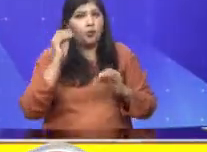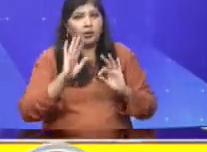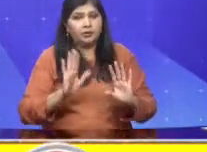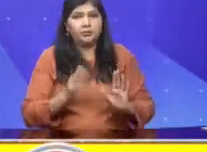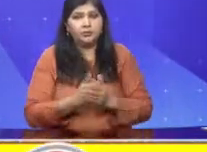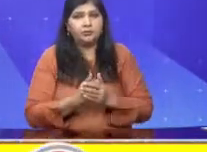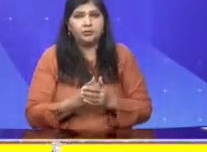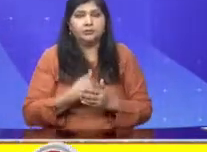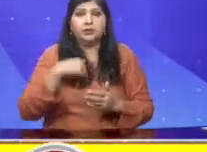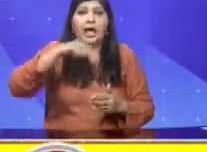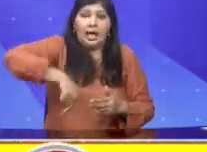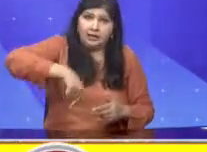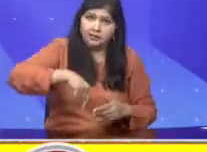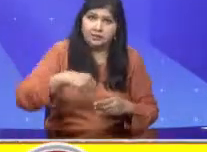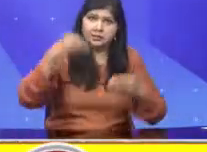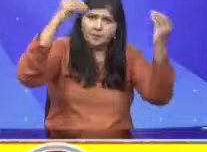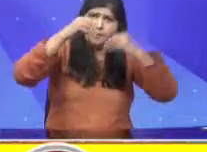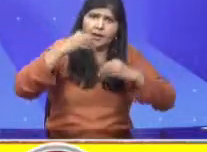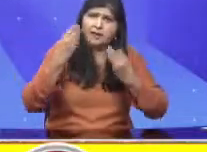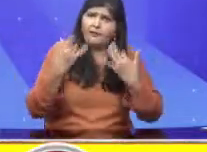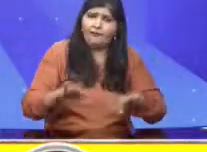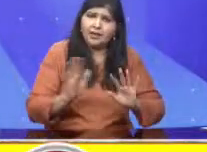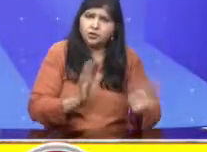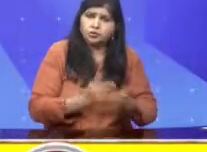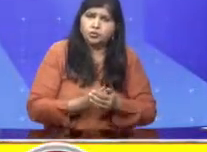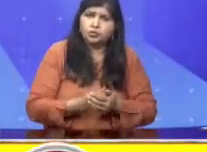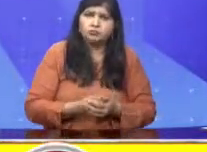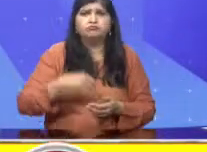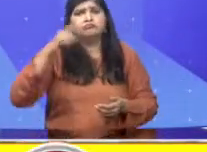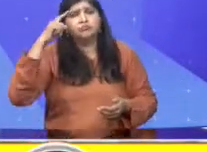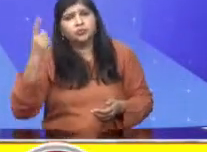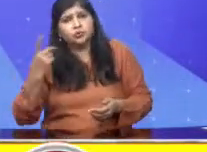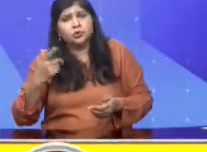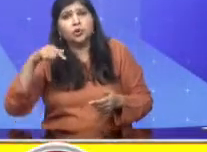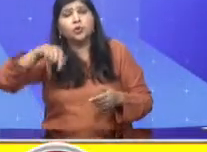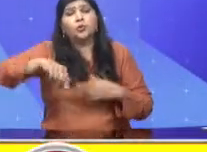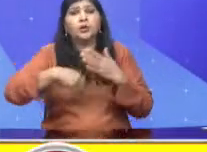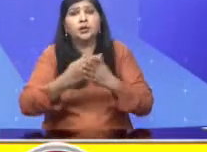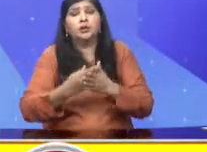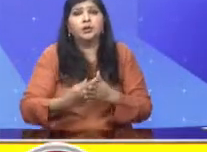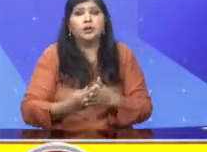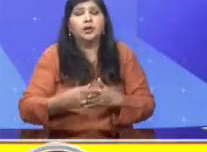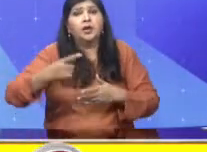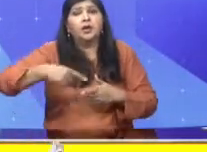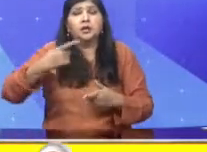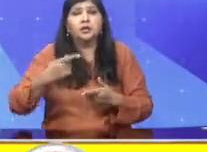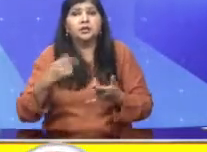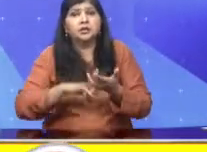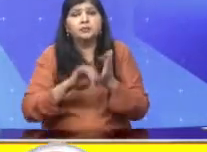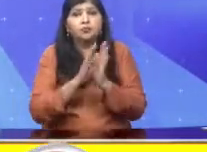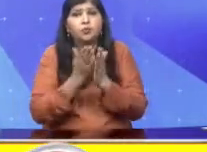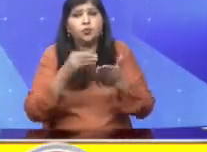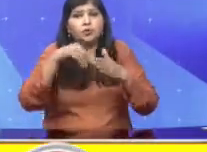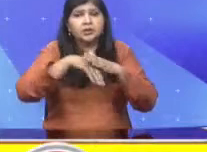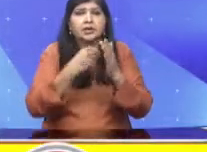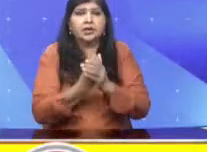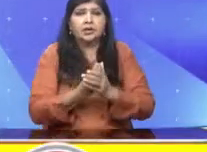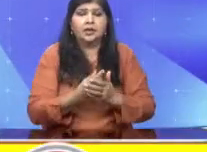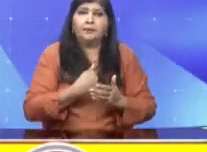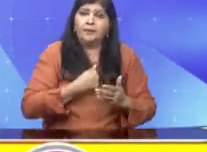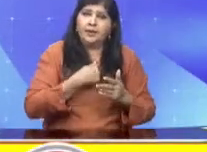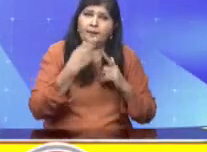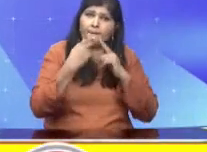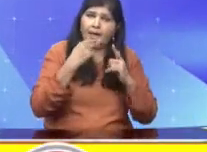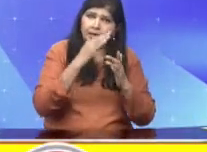नहीं चाहिए आज मेरे मन में विचार आया कि क्यों इन रोचक संदर्पों के साथ ही मैं